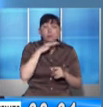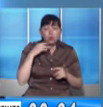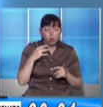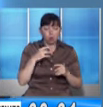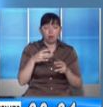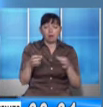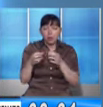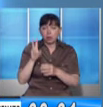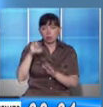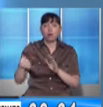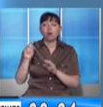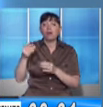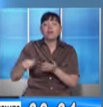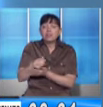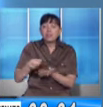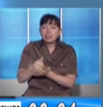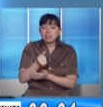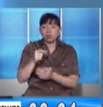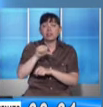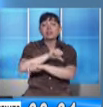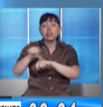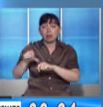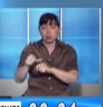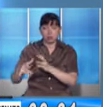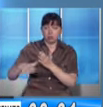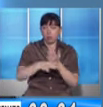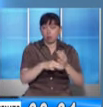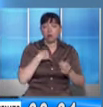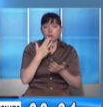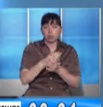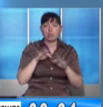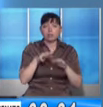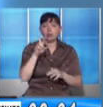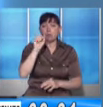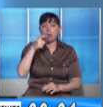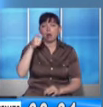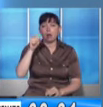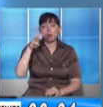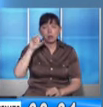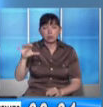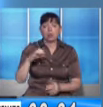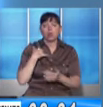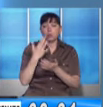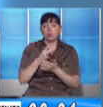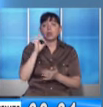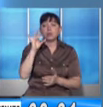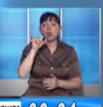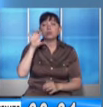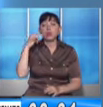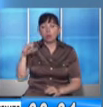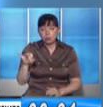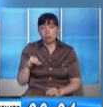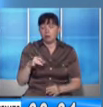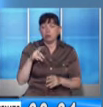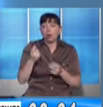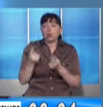din exterior, cu bani obscuri, pe care nu-i cunoaște nimeni. Avem dosarul Bahamas, avem Renato Usatăi, care se finanțează Dumnezeu știe